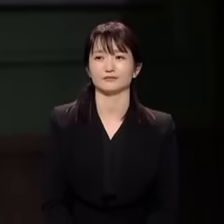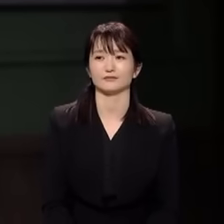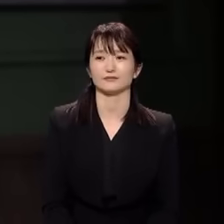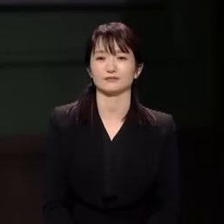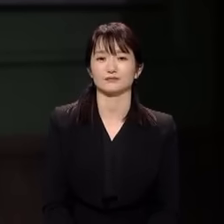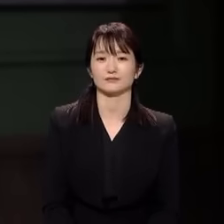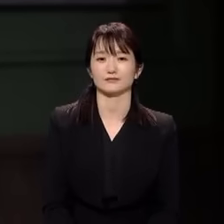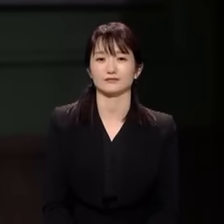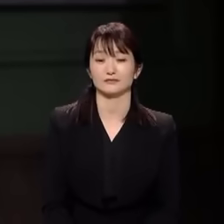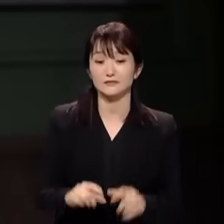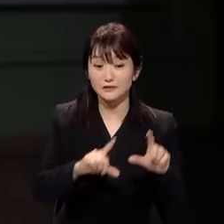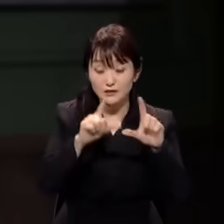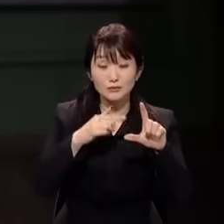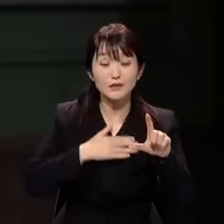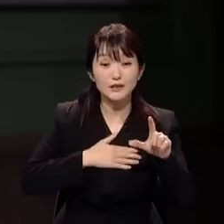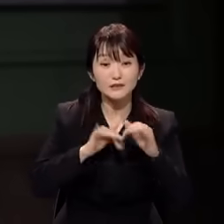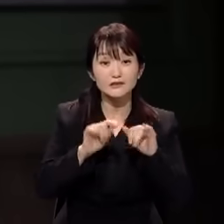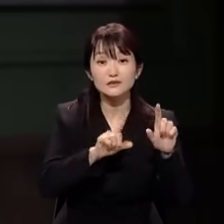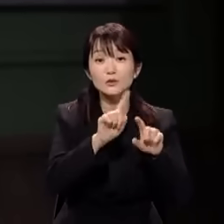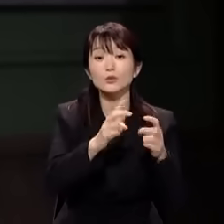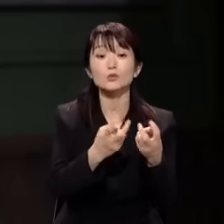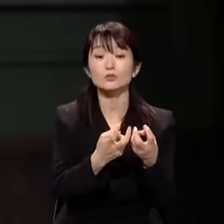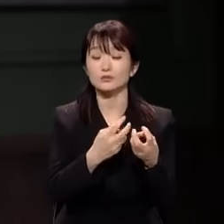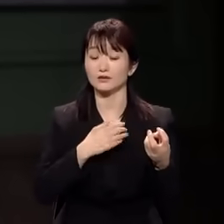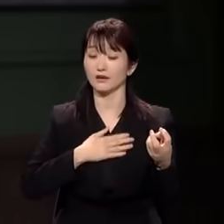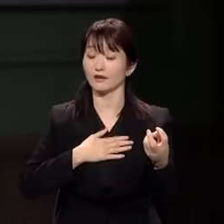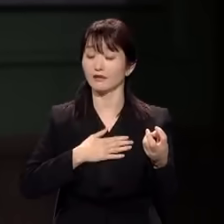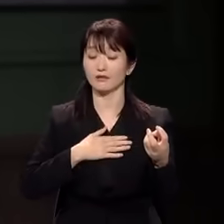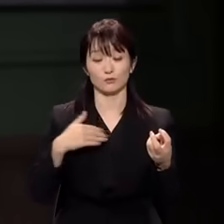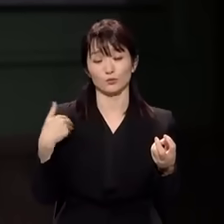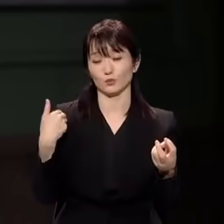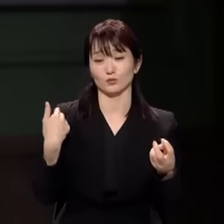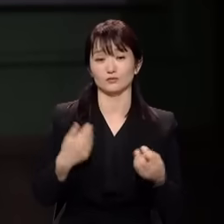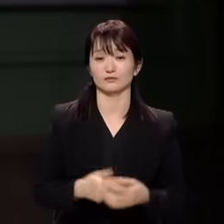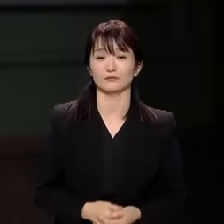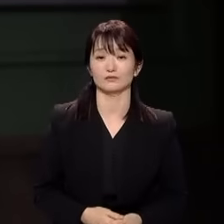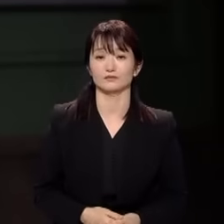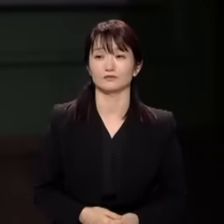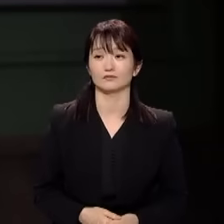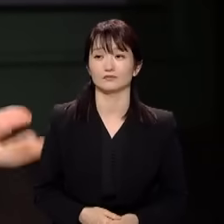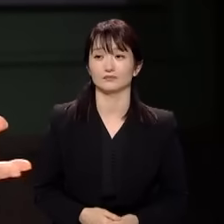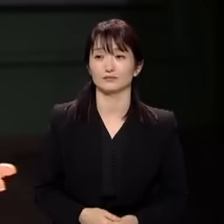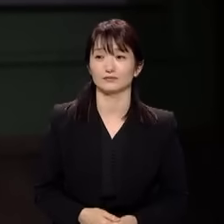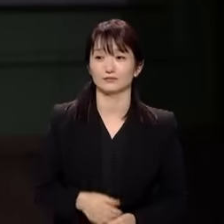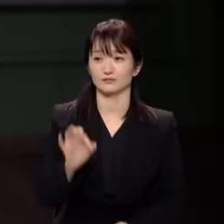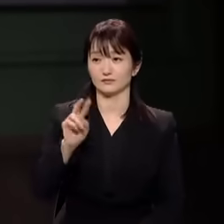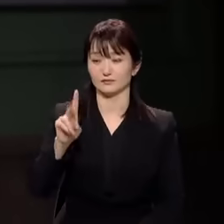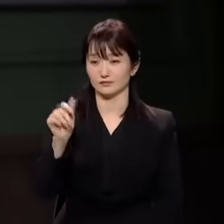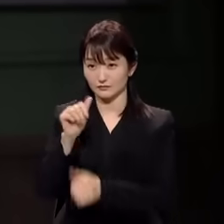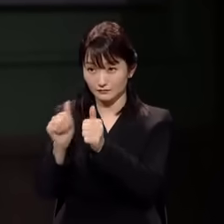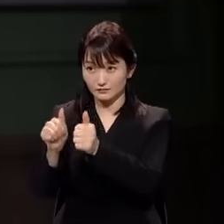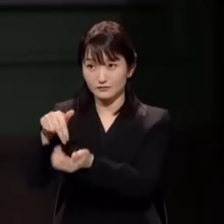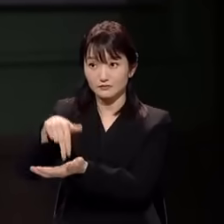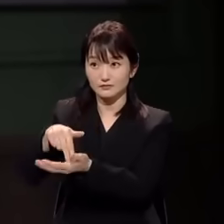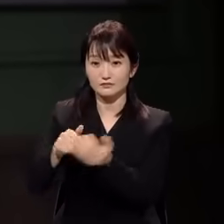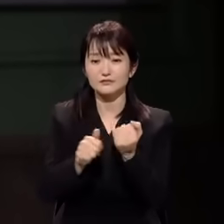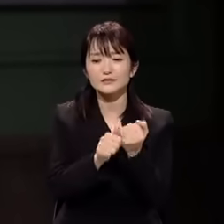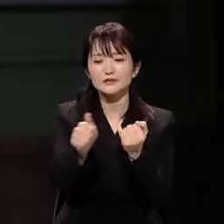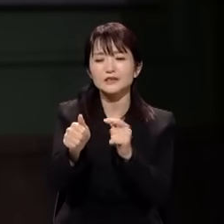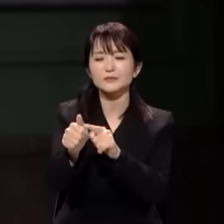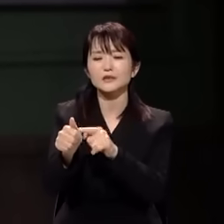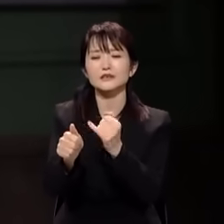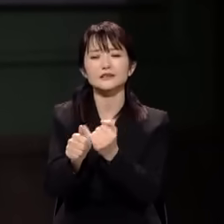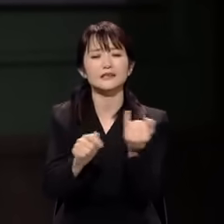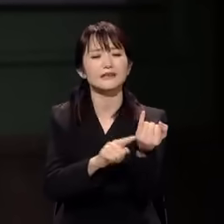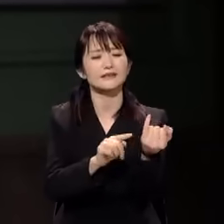김태리님도 살아봐야지 인생을 어떻게 하느냐라고 하셨고요. 러브러브님, 그 양 변호사님 말씀대로 남편이 아내에게